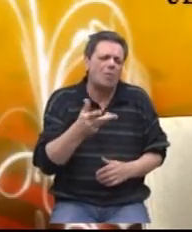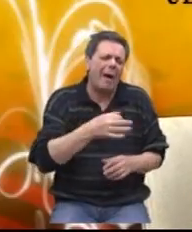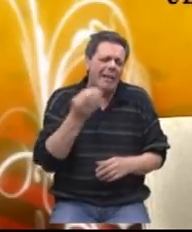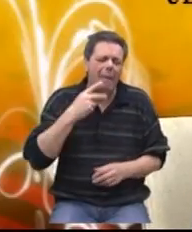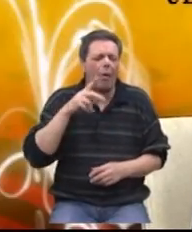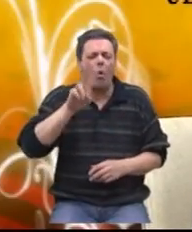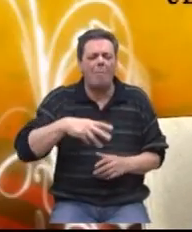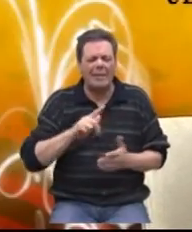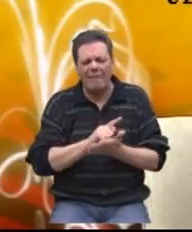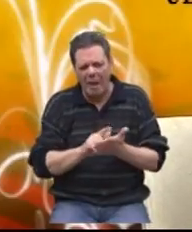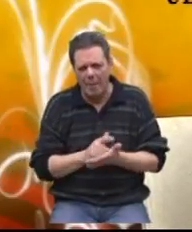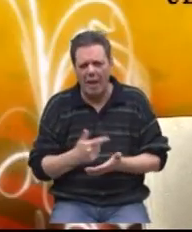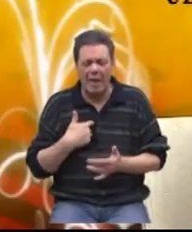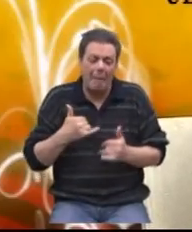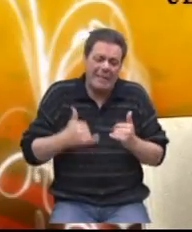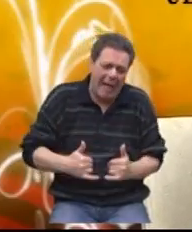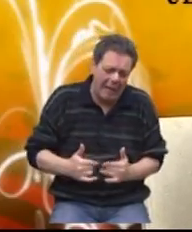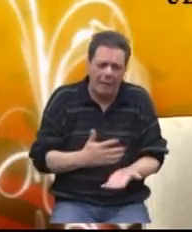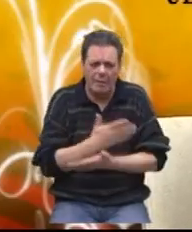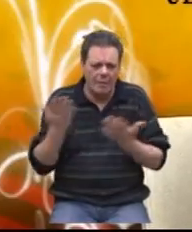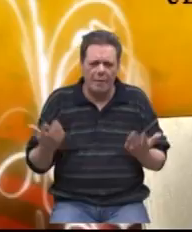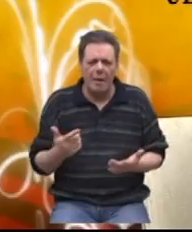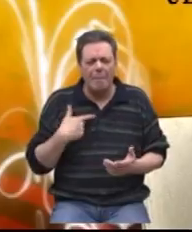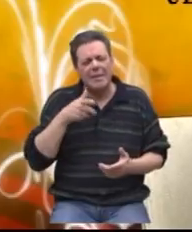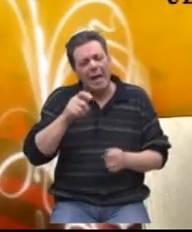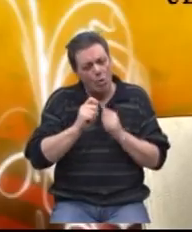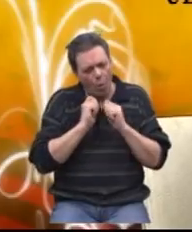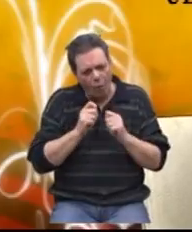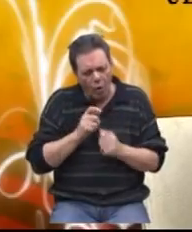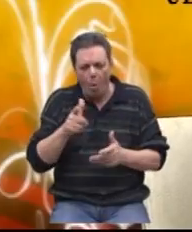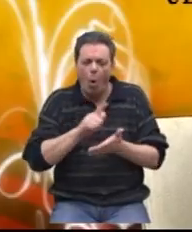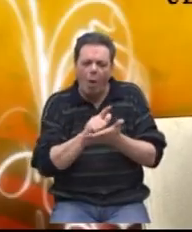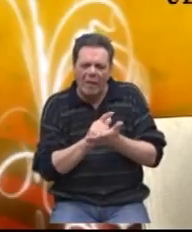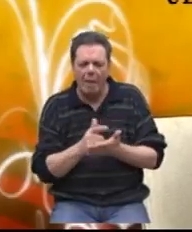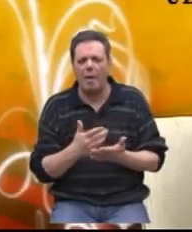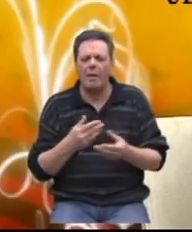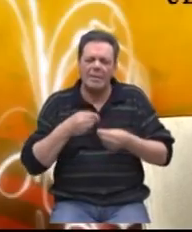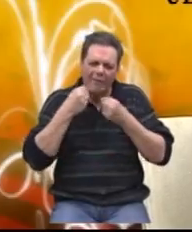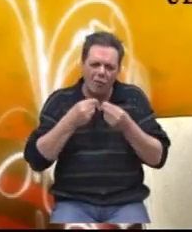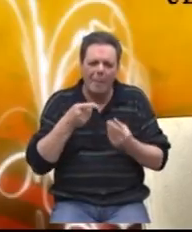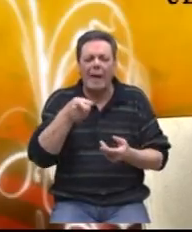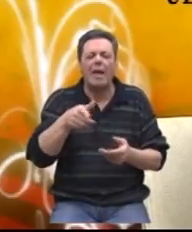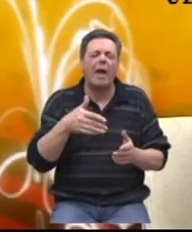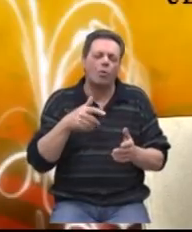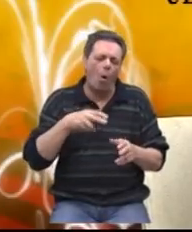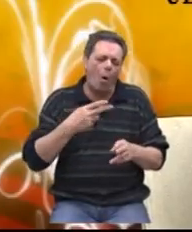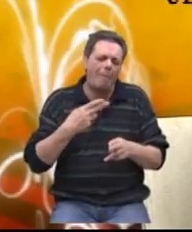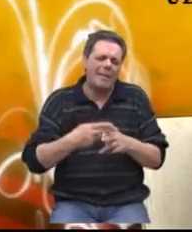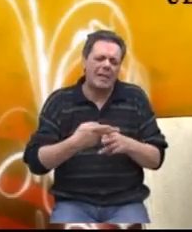vremena, meni više od, ja bih sada. Već, znači, mi se s njima dogovorimo onaj termin za savjetovanje kada njima to